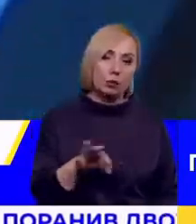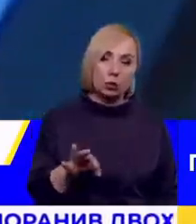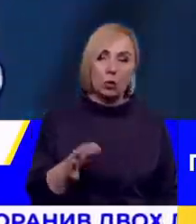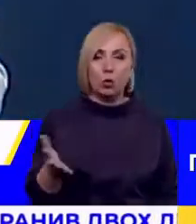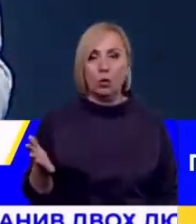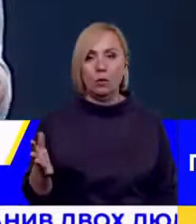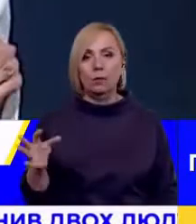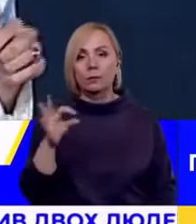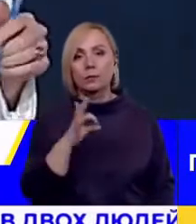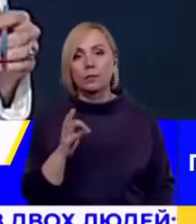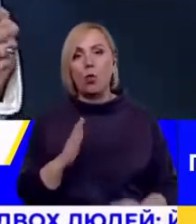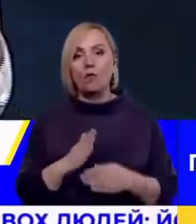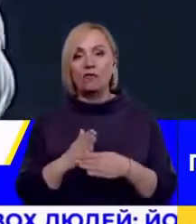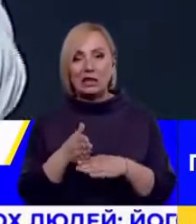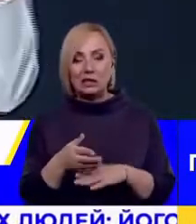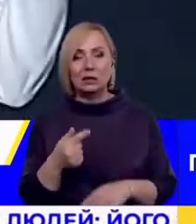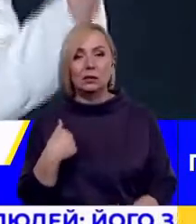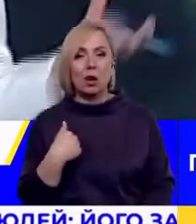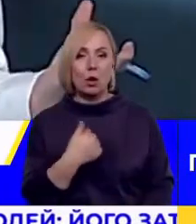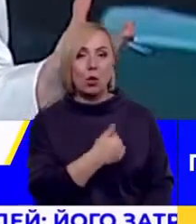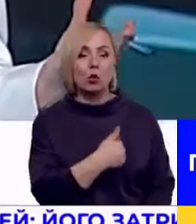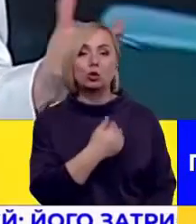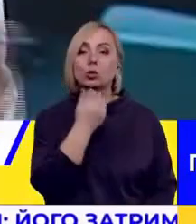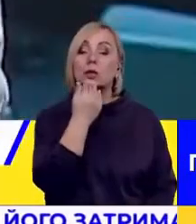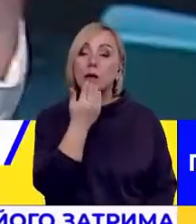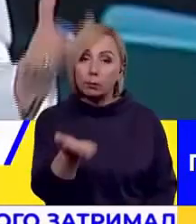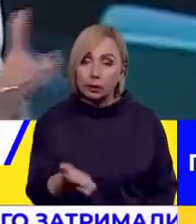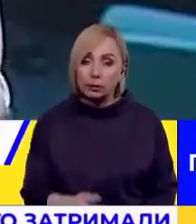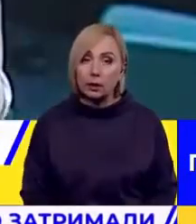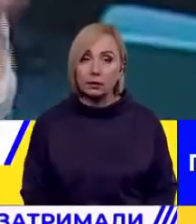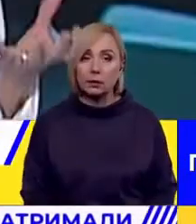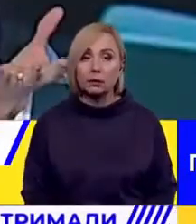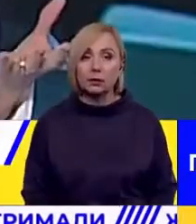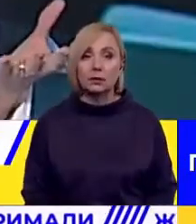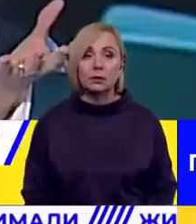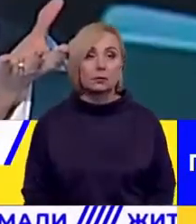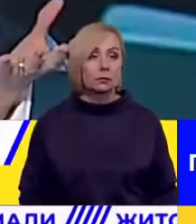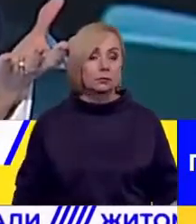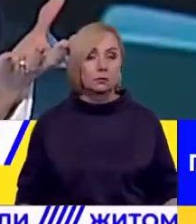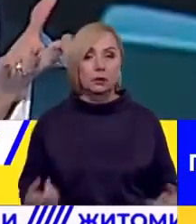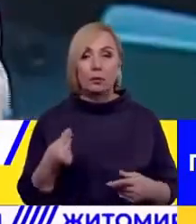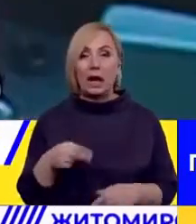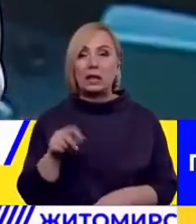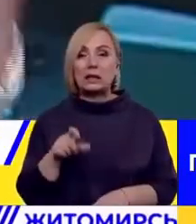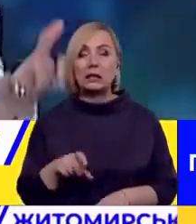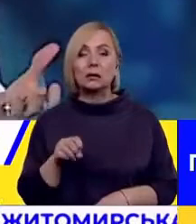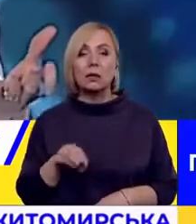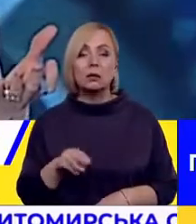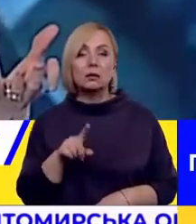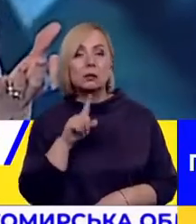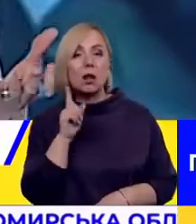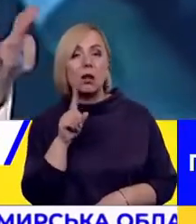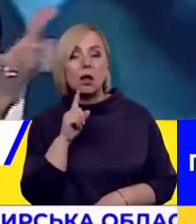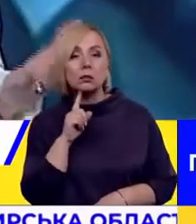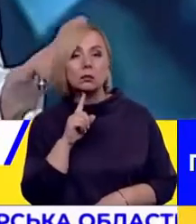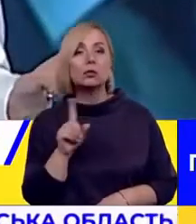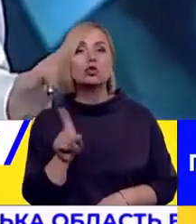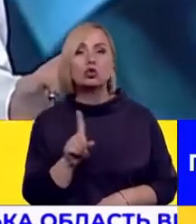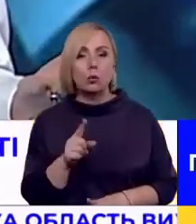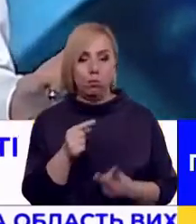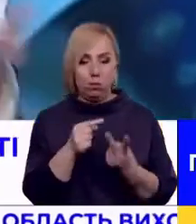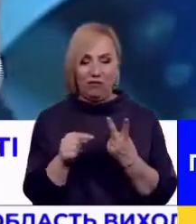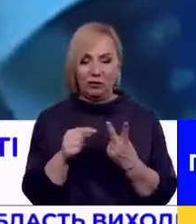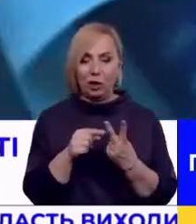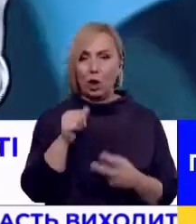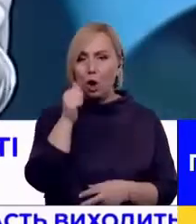говоримо про цей візит, я хочу запитати, от на цьому полі реформ президент Зеленський для вас, який він 1,5 роки мовчав про те, що у